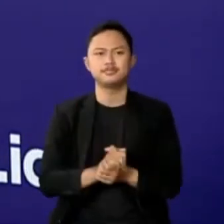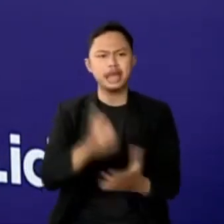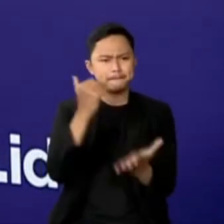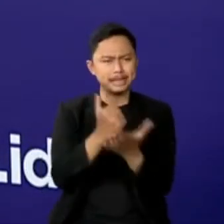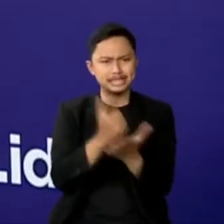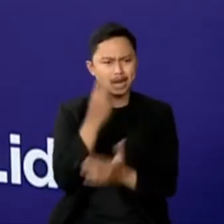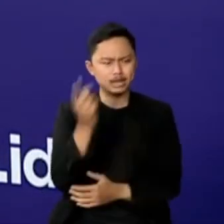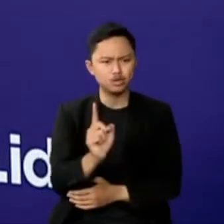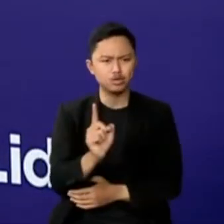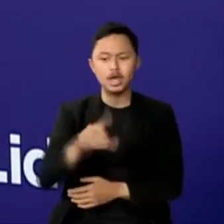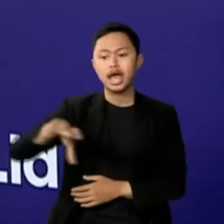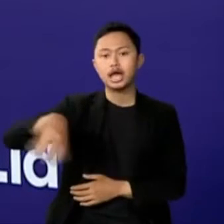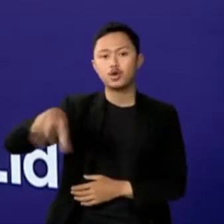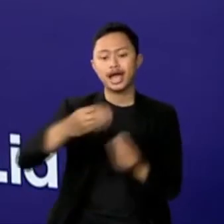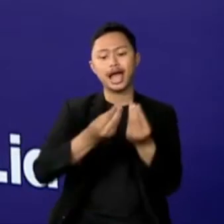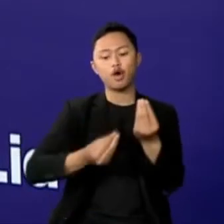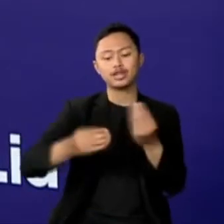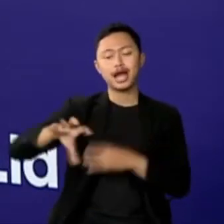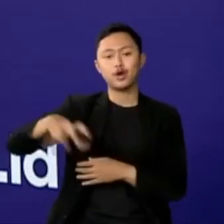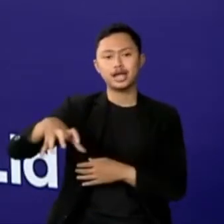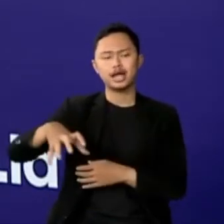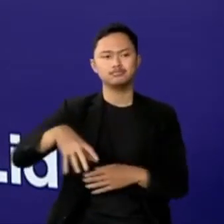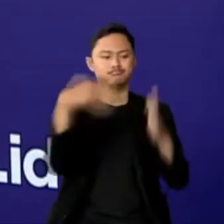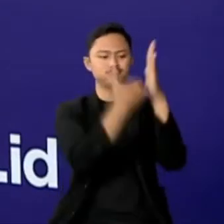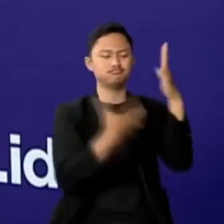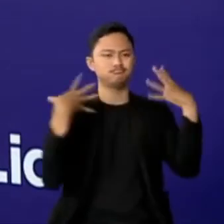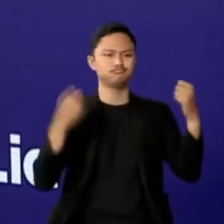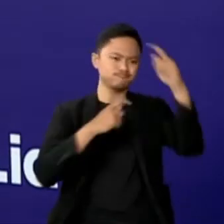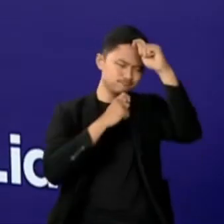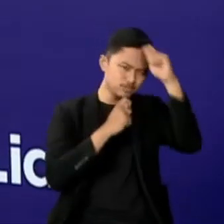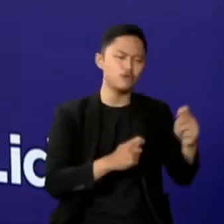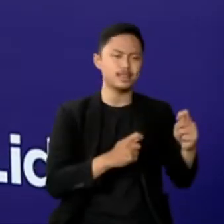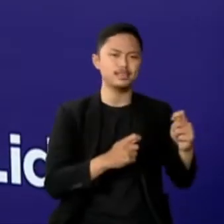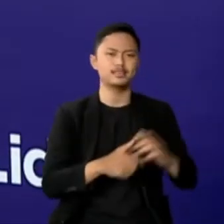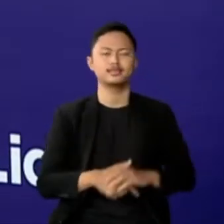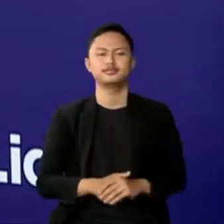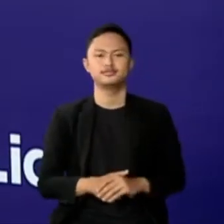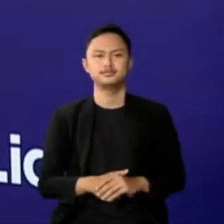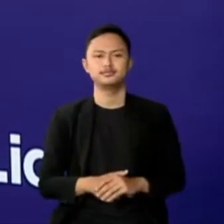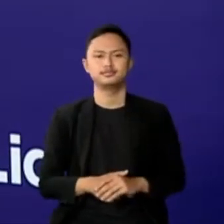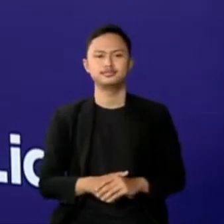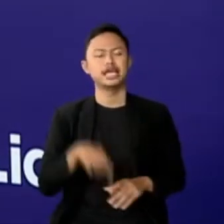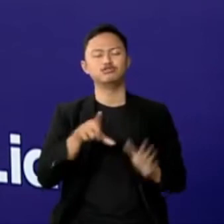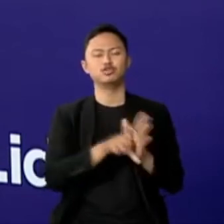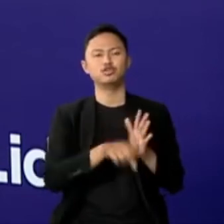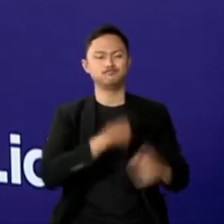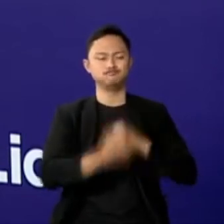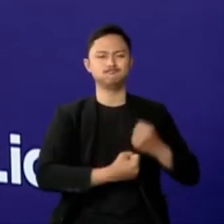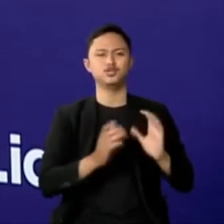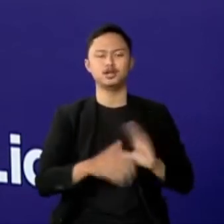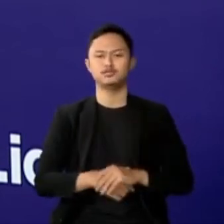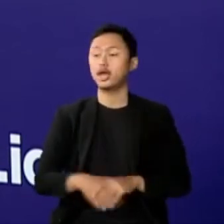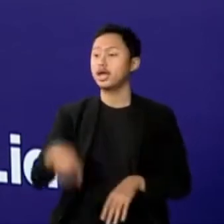memastikan setiap anggota keluarga di rumah ini patuh taat disiplin dan menjadikan ini sebuah kebutuhan pelengkap yang kita lakukan